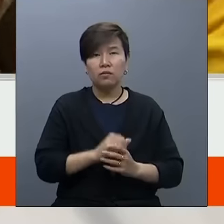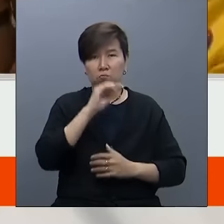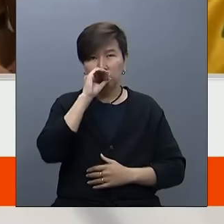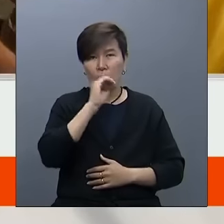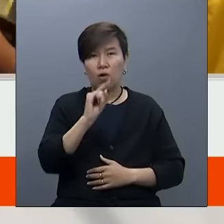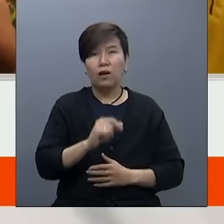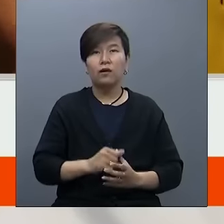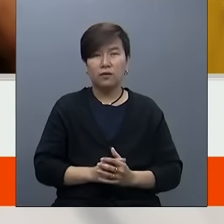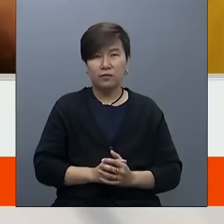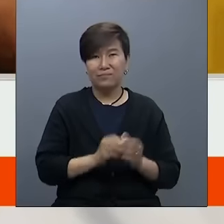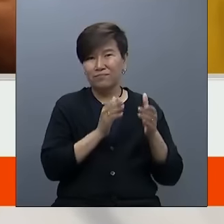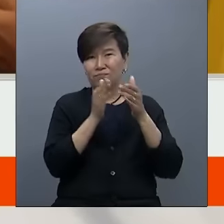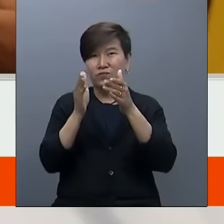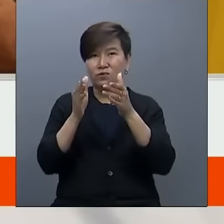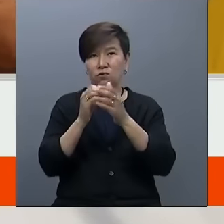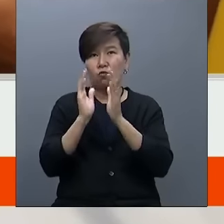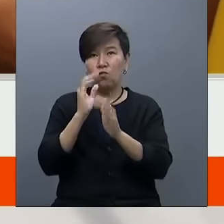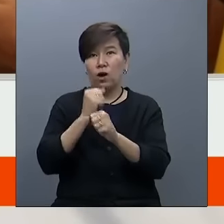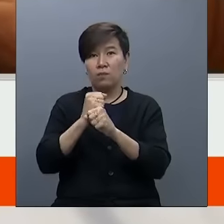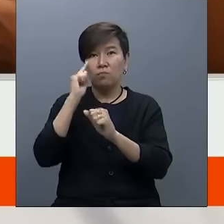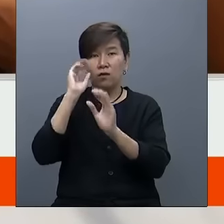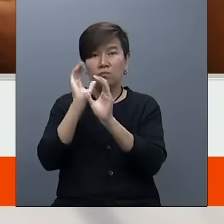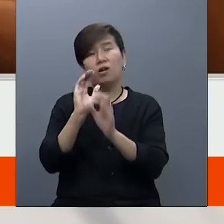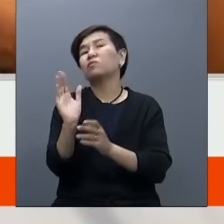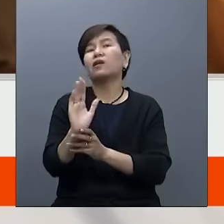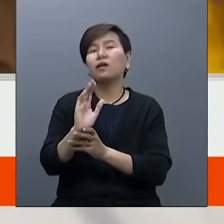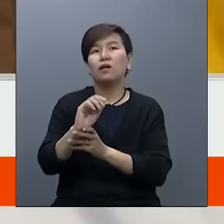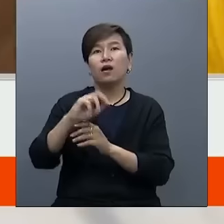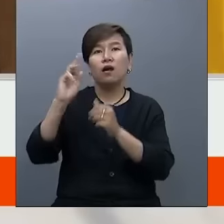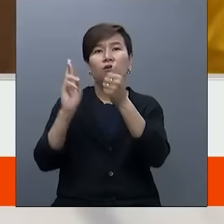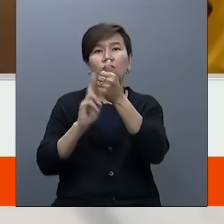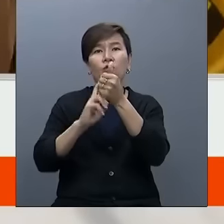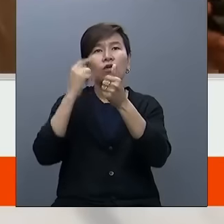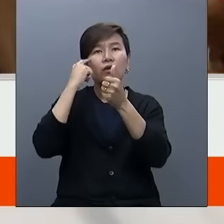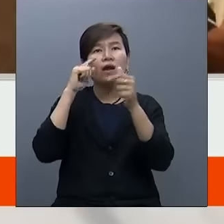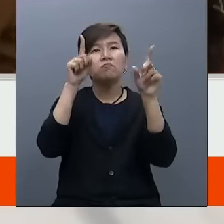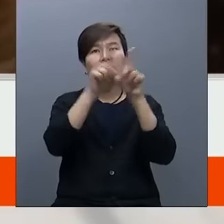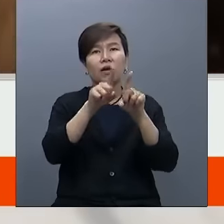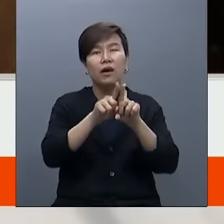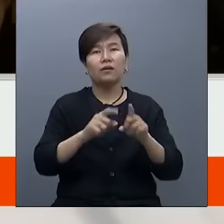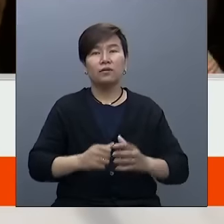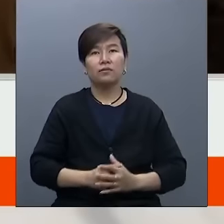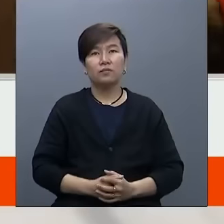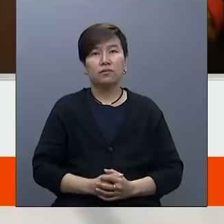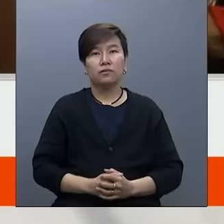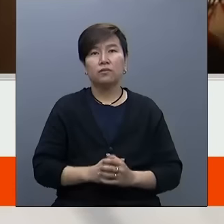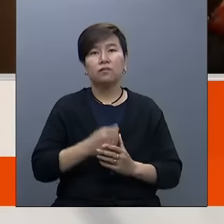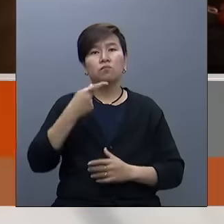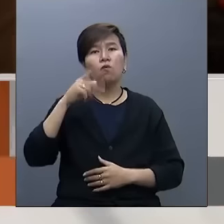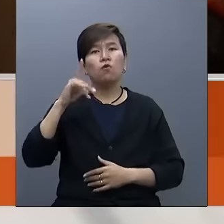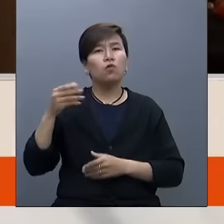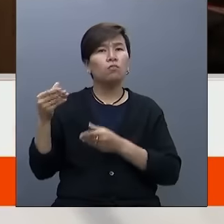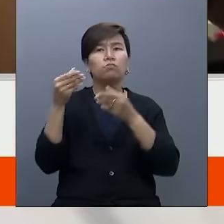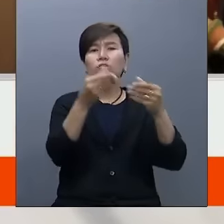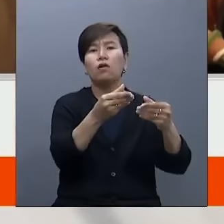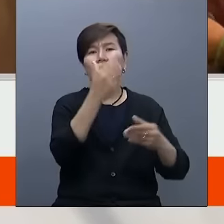างานถูกไหมฮ ะ ทางท่านรองผบ.ท่านก็ต้องมองว่าเฮ้ยมันเรื่องเดียวกันนะ มูลฐานเดียวกัน ส่งไปปปช.เ